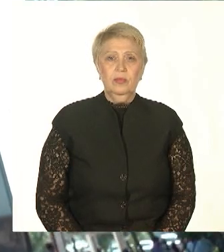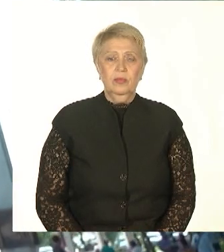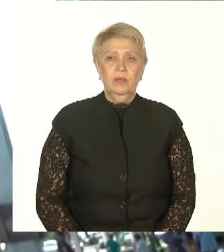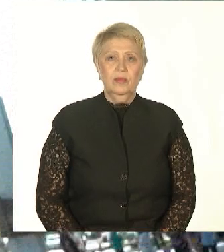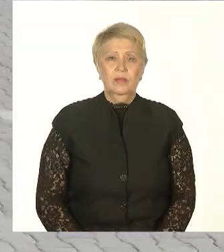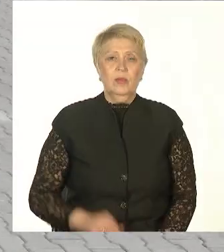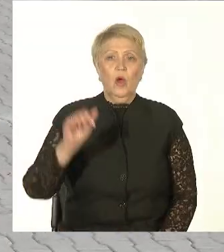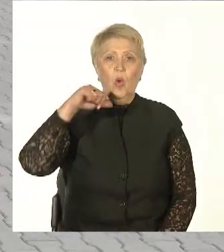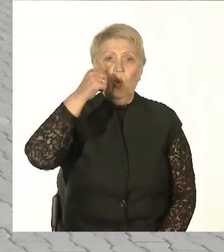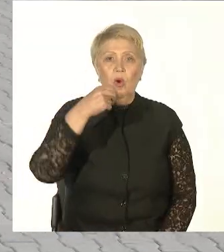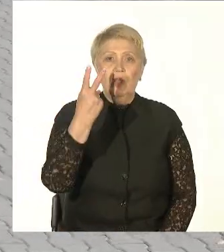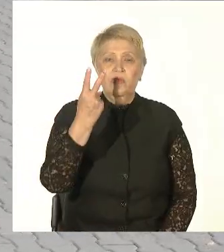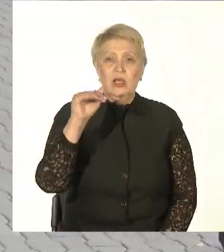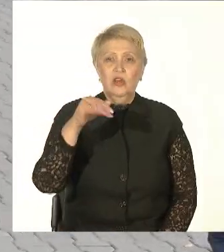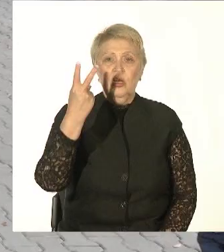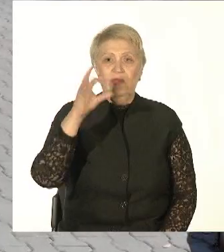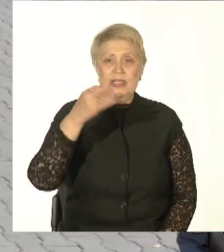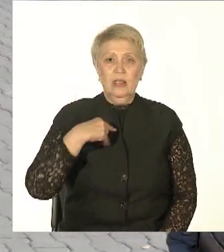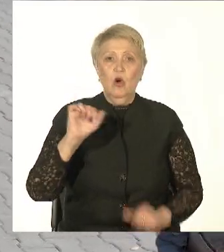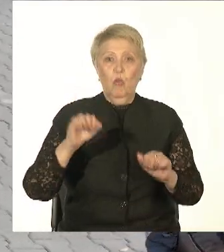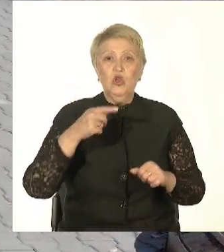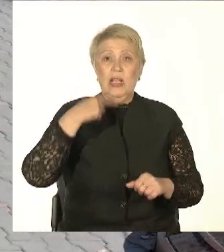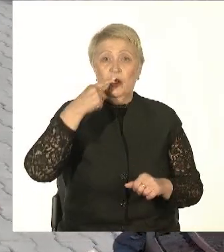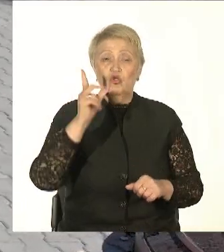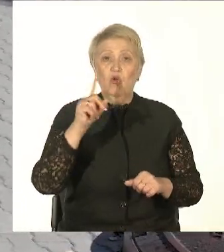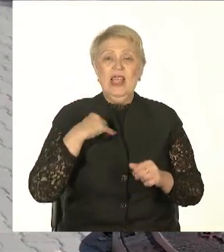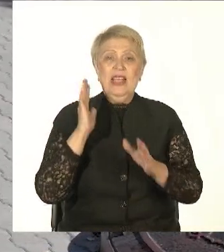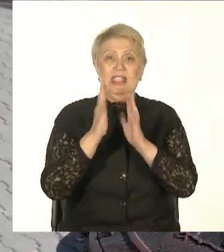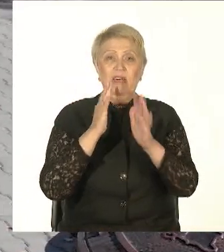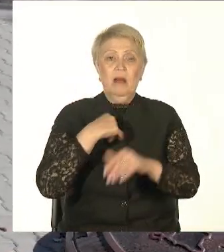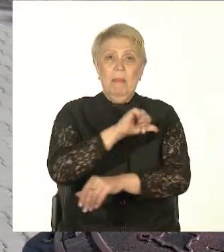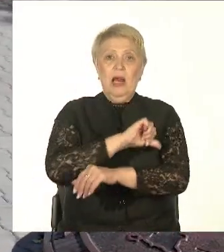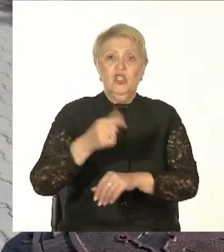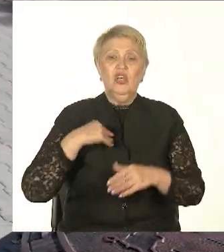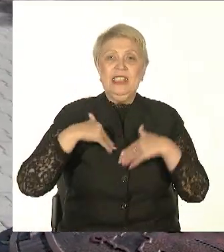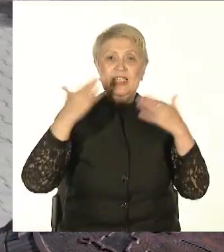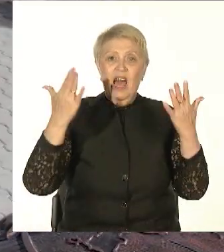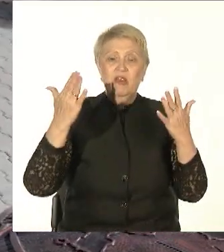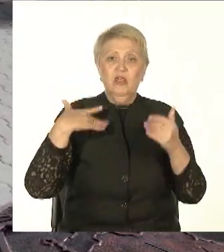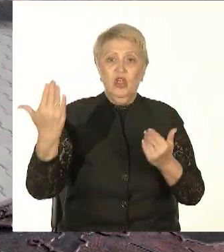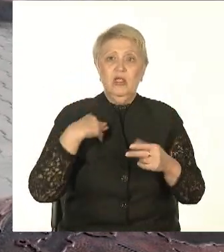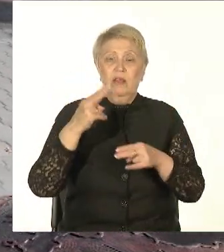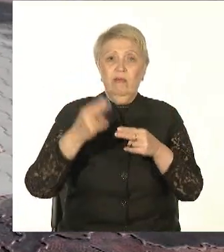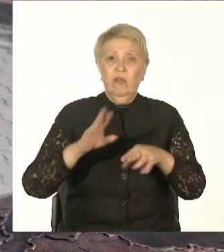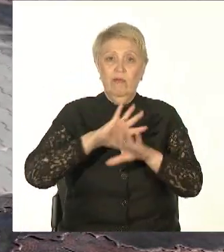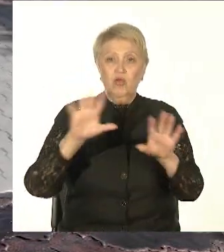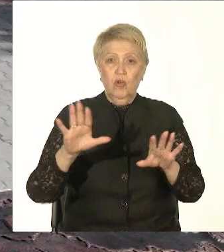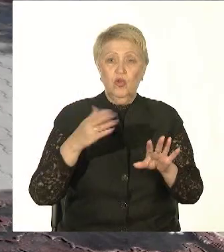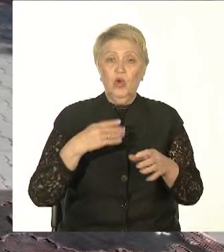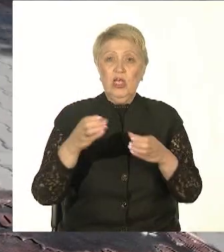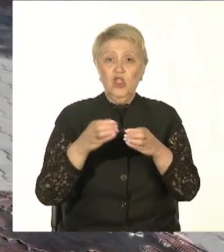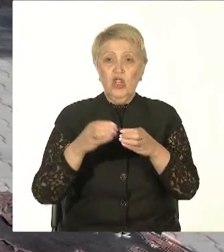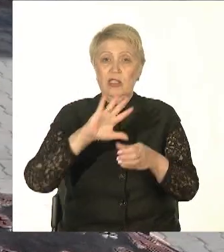Год 2020. Можно было бы сказать, что сквер пограничной славы полностью завершен, все его части и фрагменты выстроены в